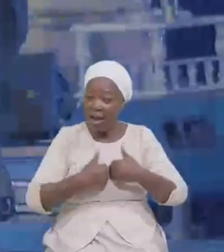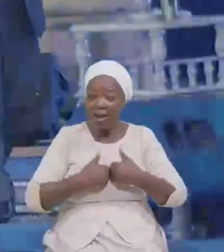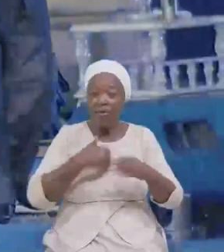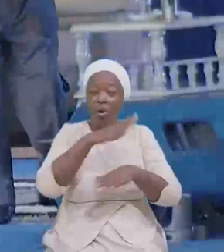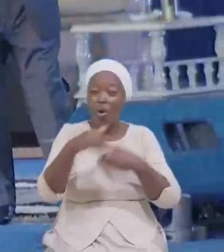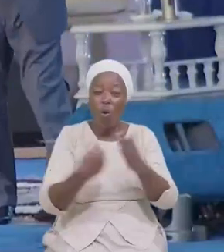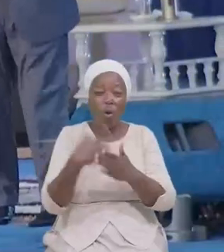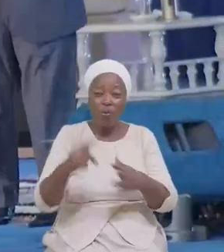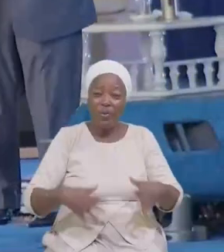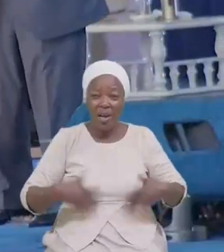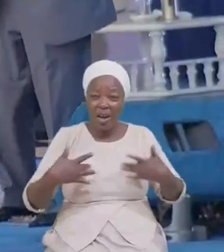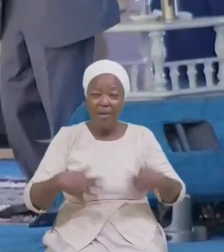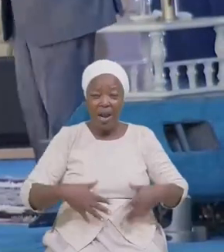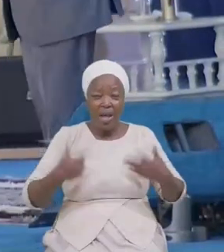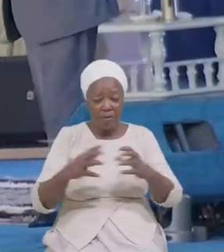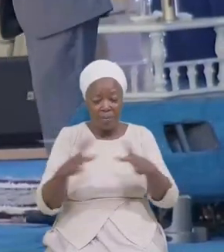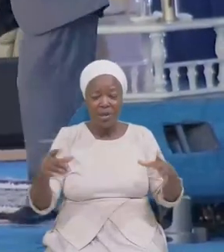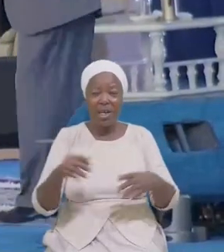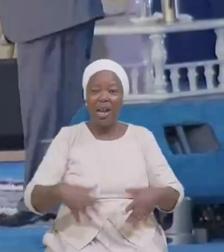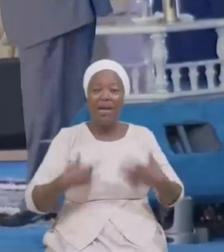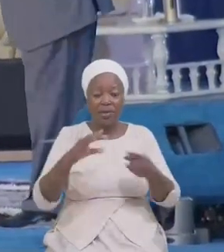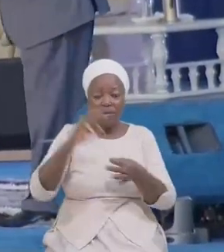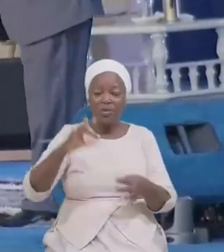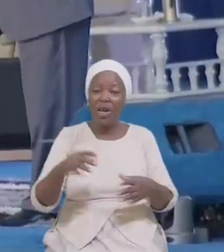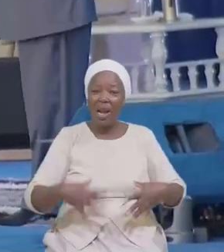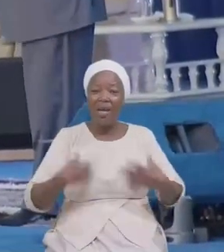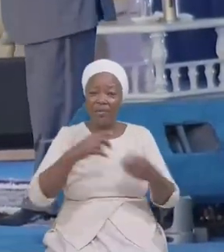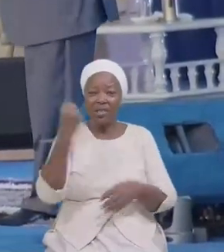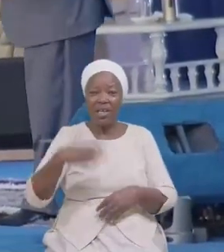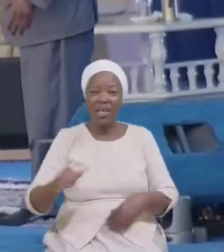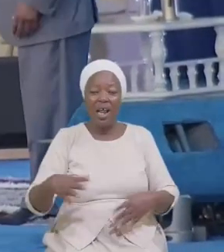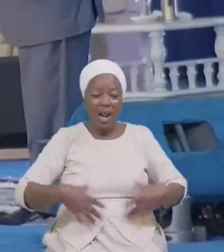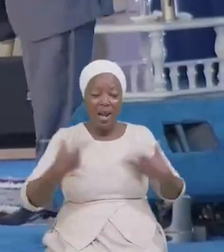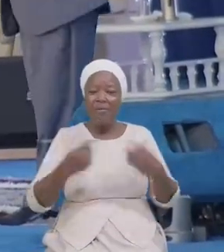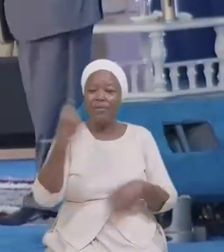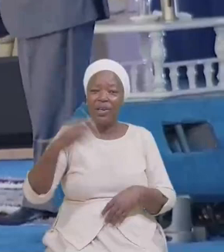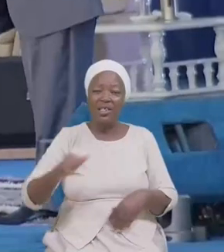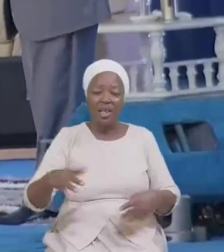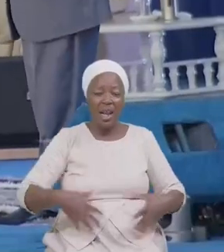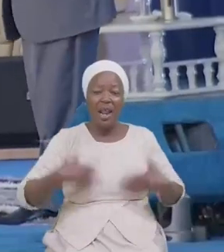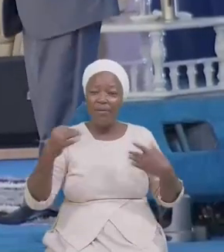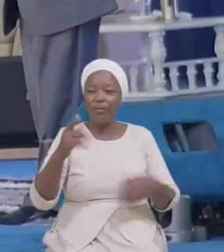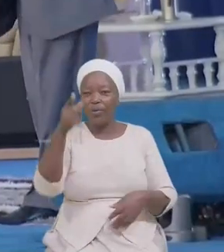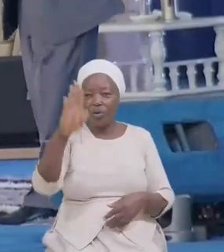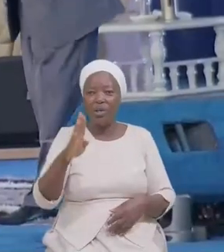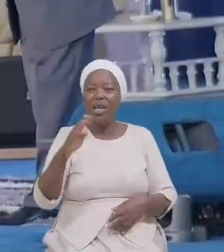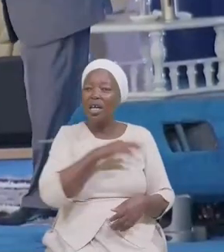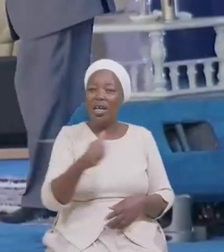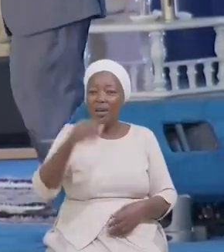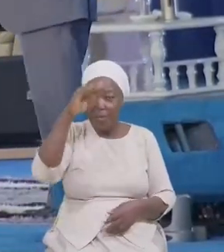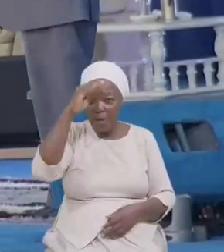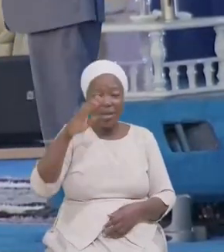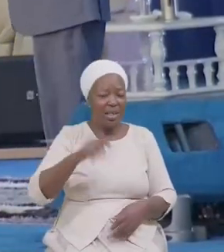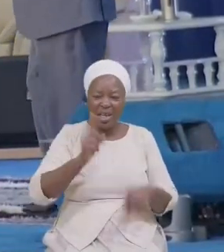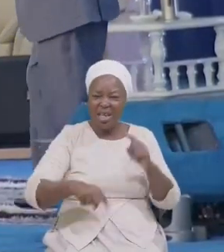toute la vie abondante, la vie spirituelle, la vie éternelle, la vie éternelle, la vie de Dieu en l'homme. il ne